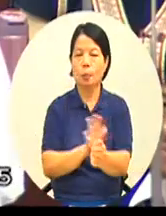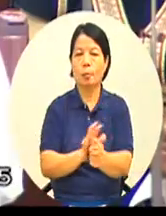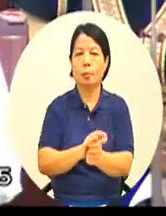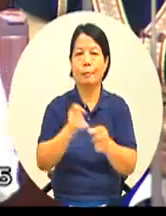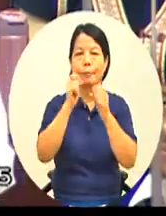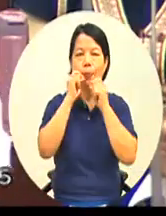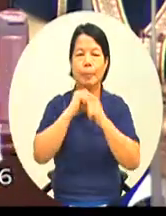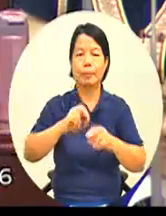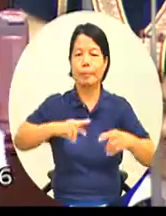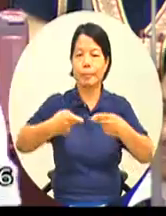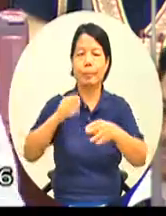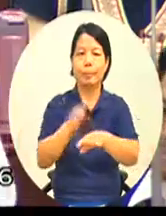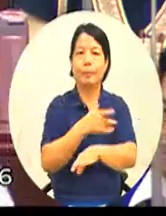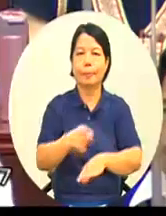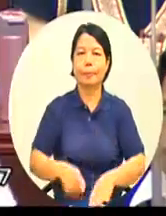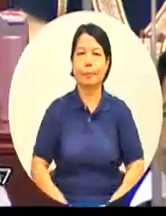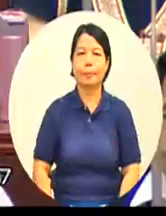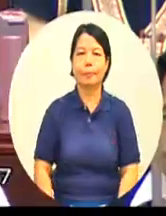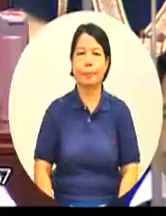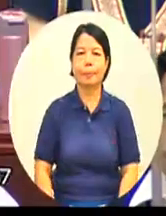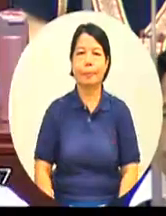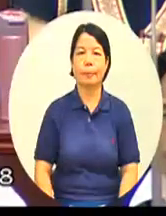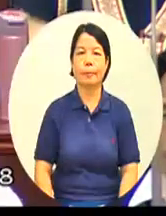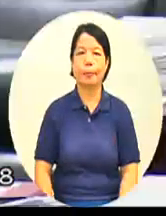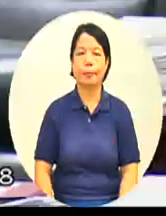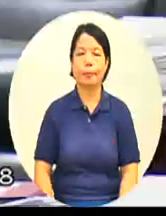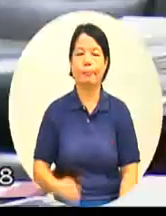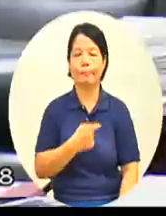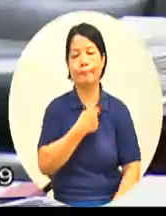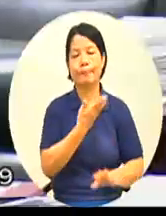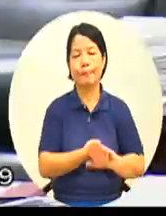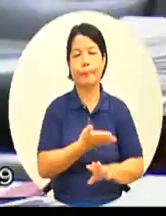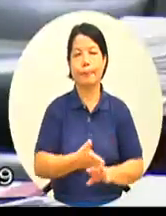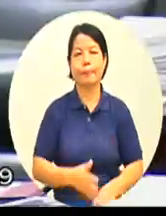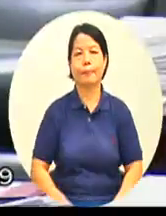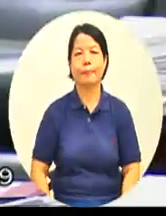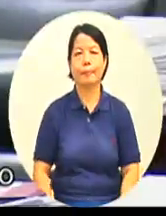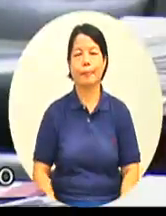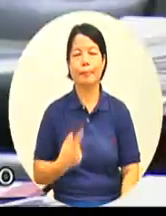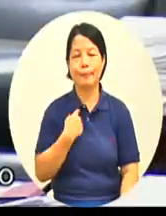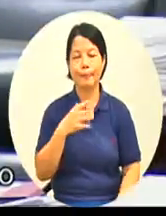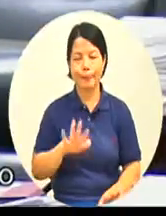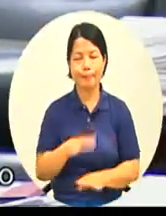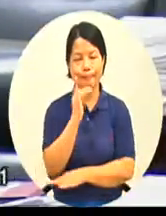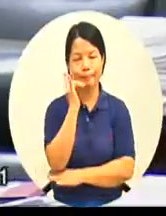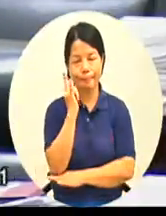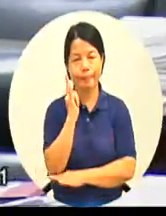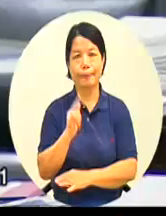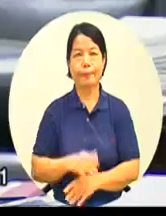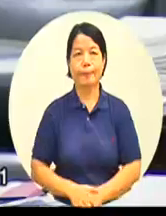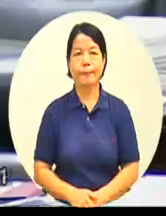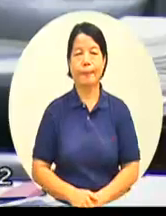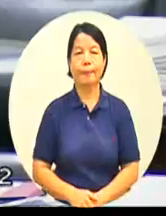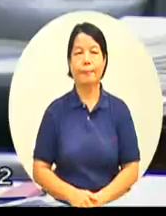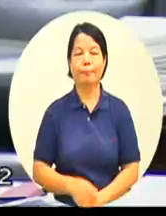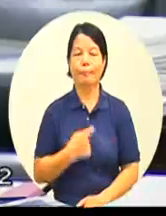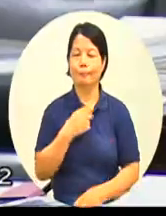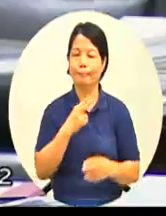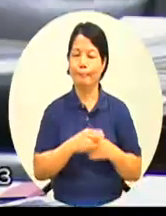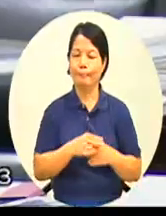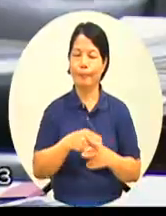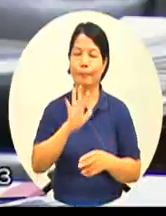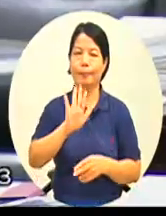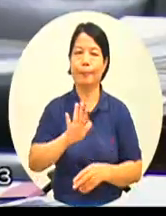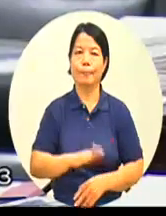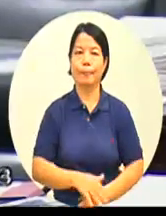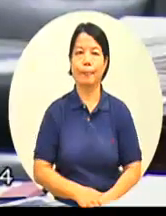对不会改变， 改变， 谢谢。 好，那我就放心了哈，不过我拭目以待，希望对陈局长有信心了哈。那我